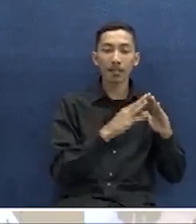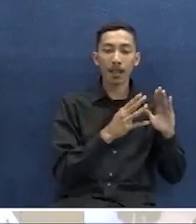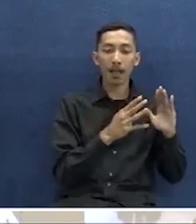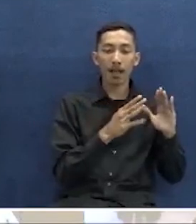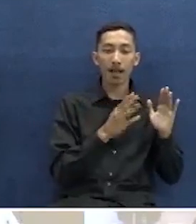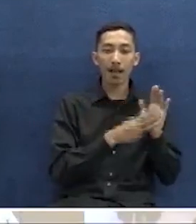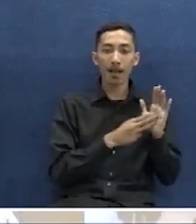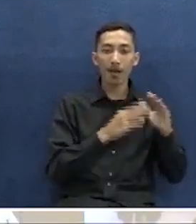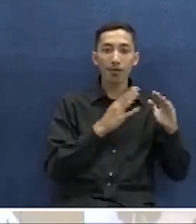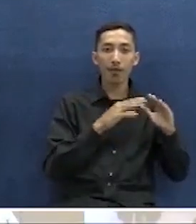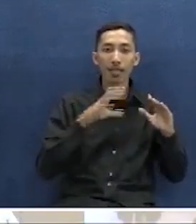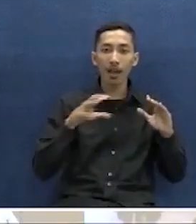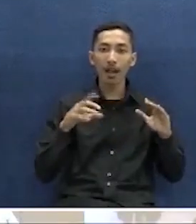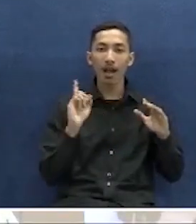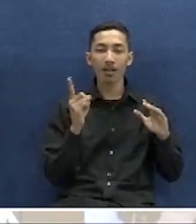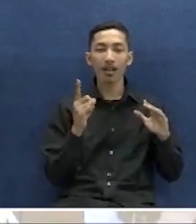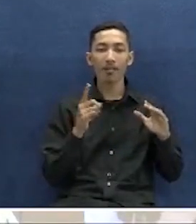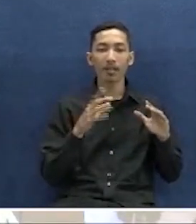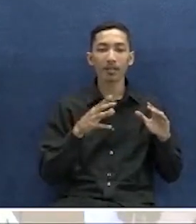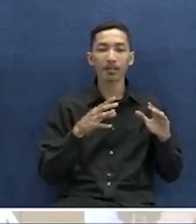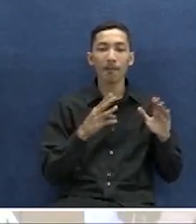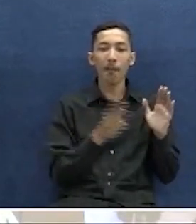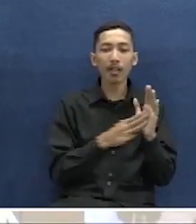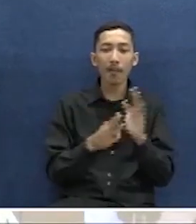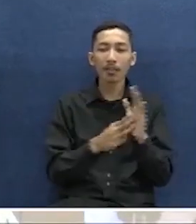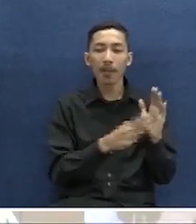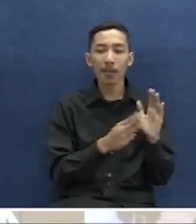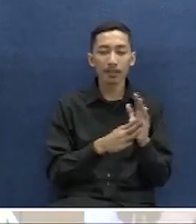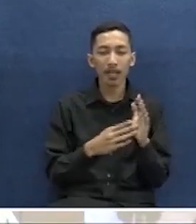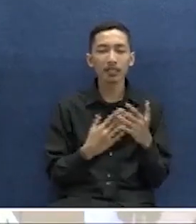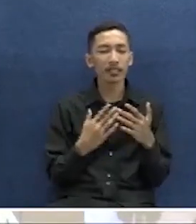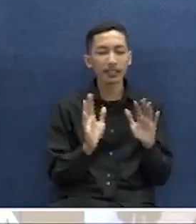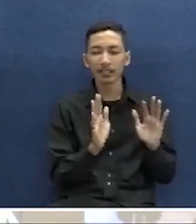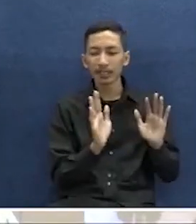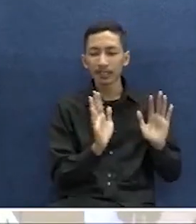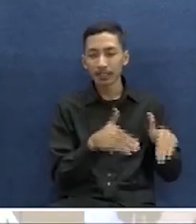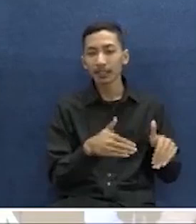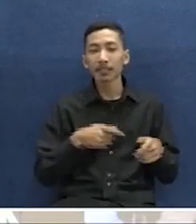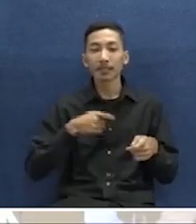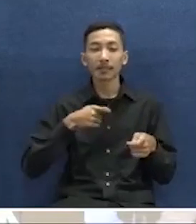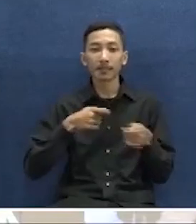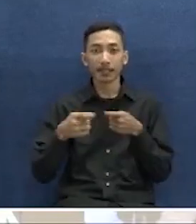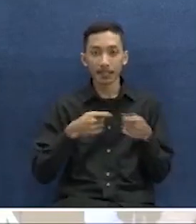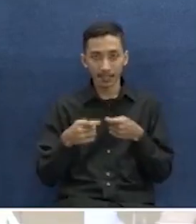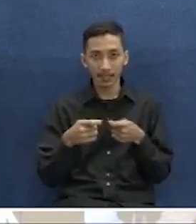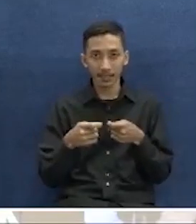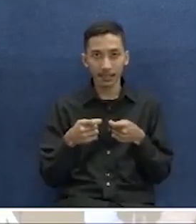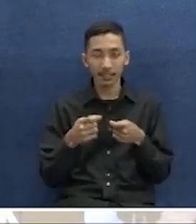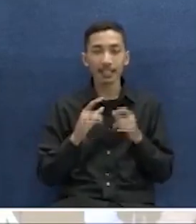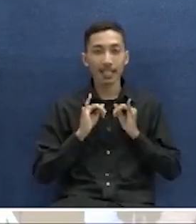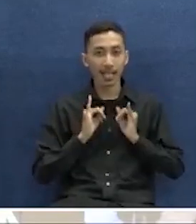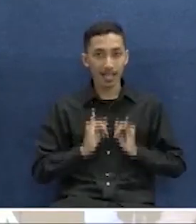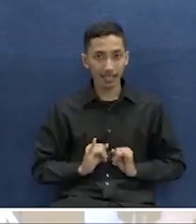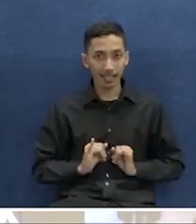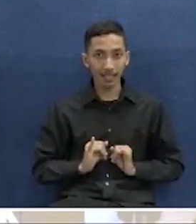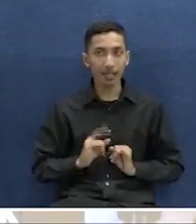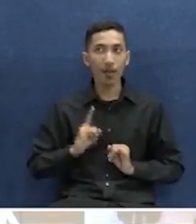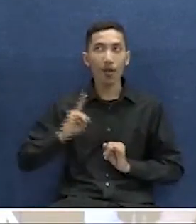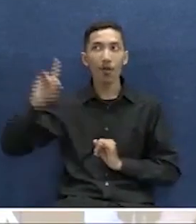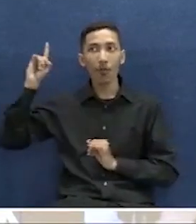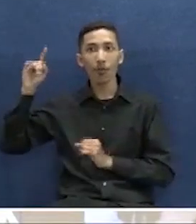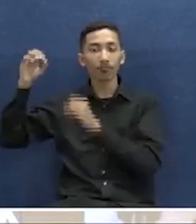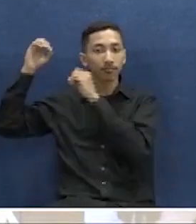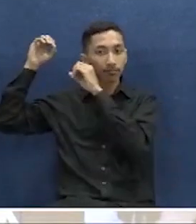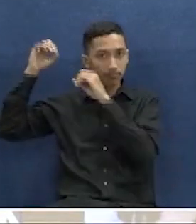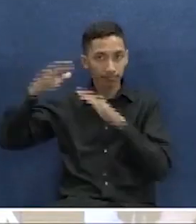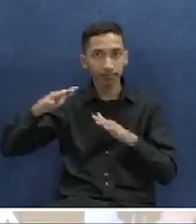husnudzon apalagi masalah kita semua Allah jadi bisnis kalian harus didampingi itu setelah ikhlas sabar khusnudzon percaya